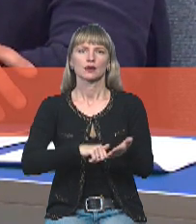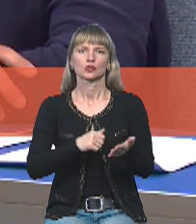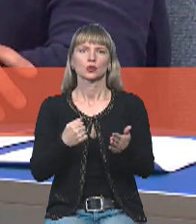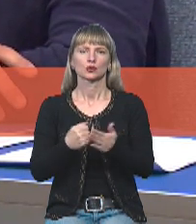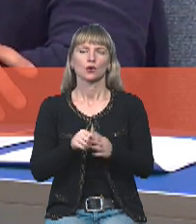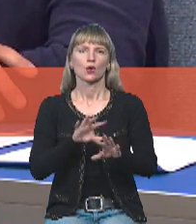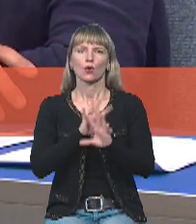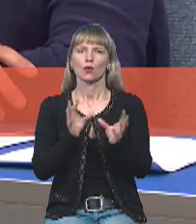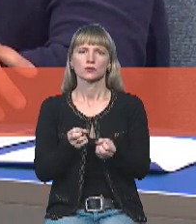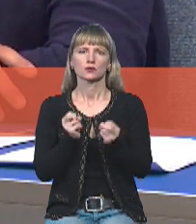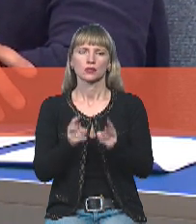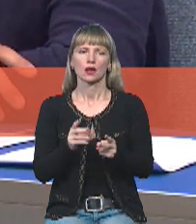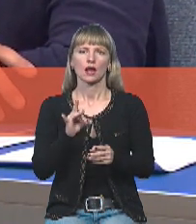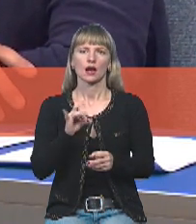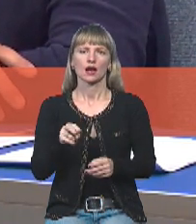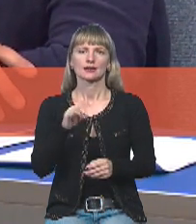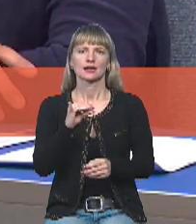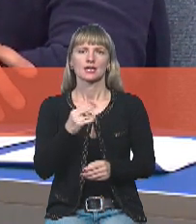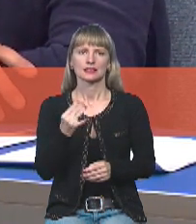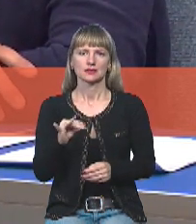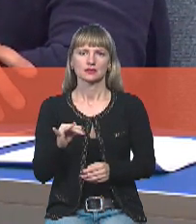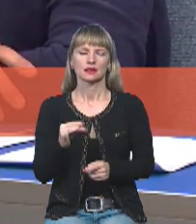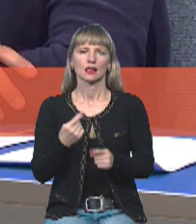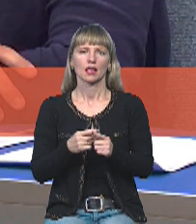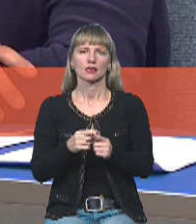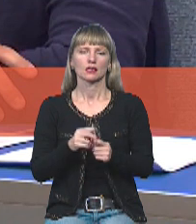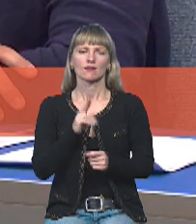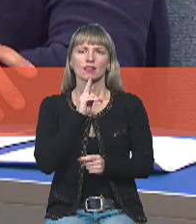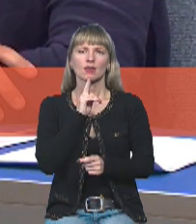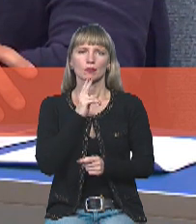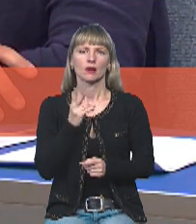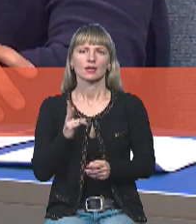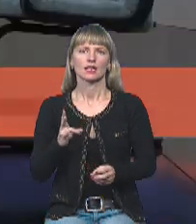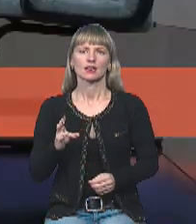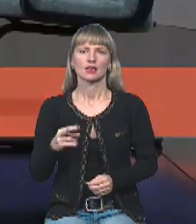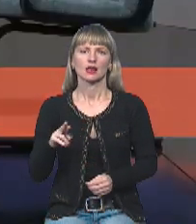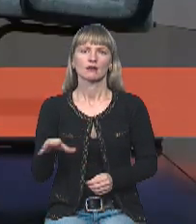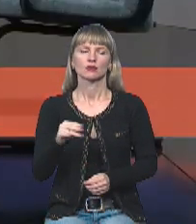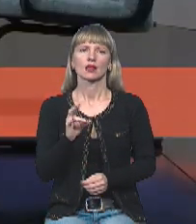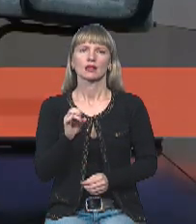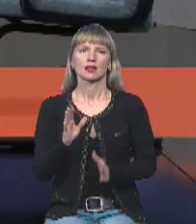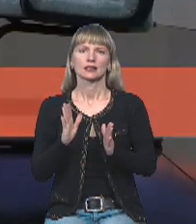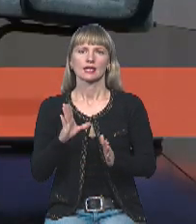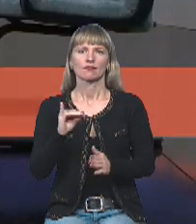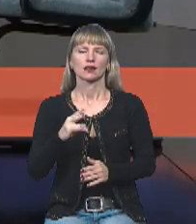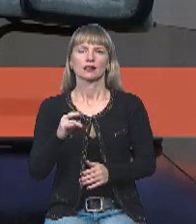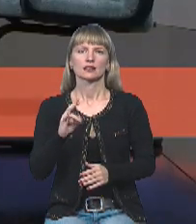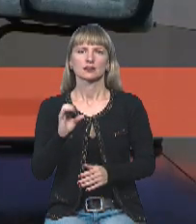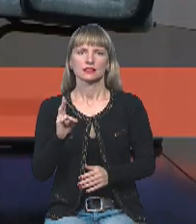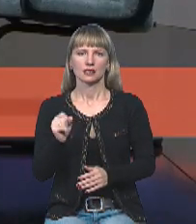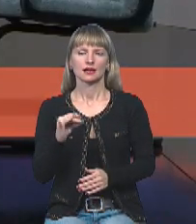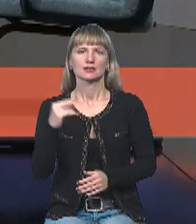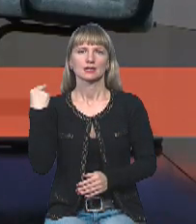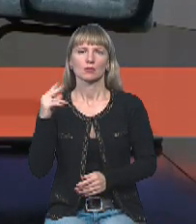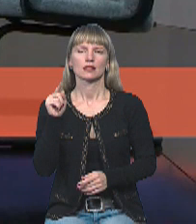загальної загрози радіоактивної. Це такий ахтунг для всього, не тільки Вільнянська, і Запоріжжя, і далі.